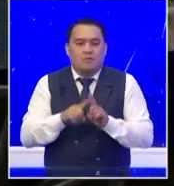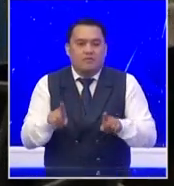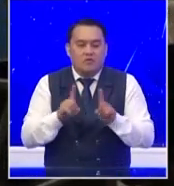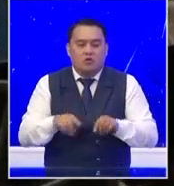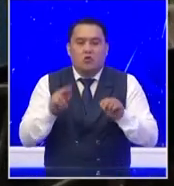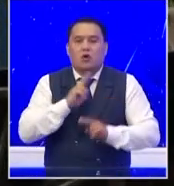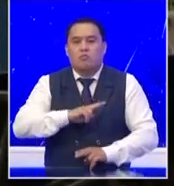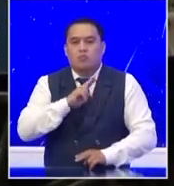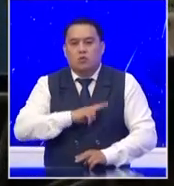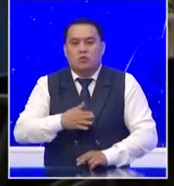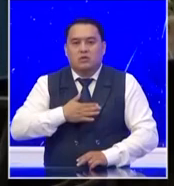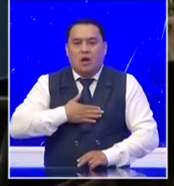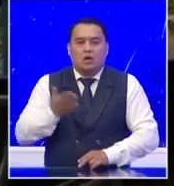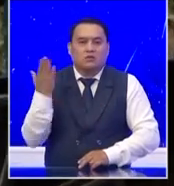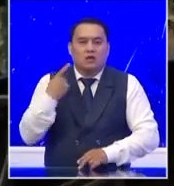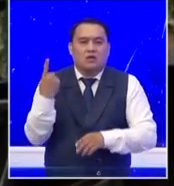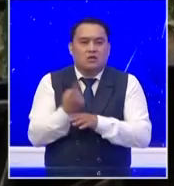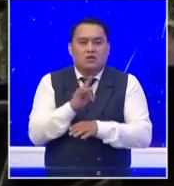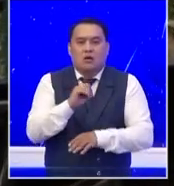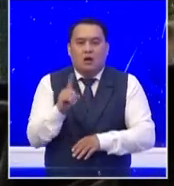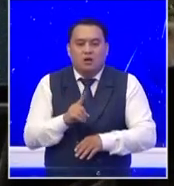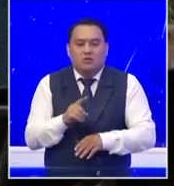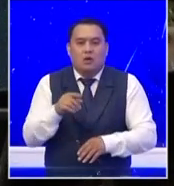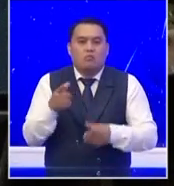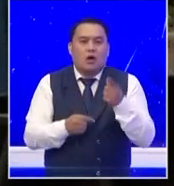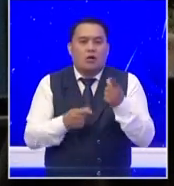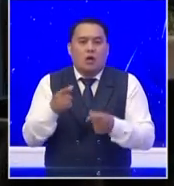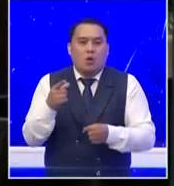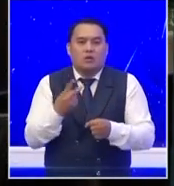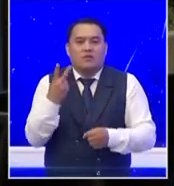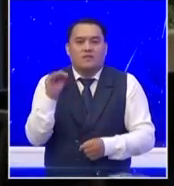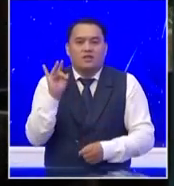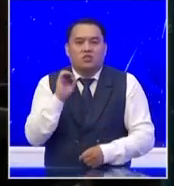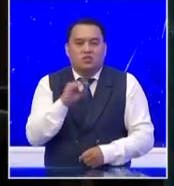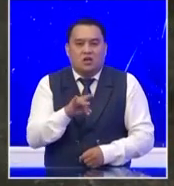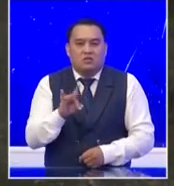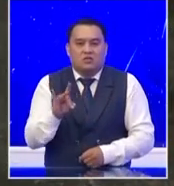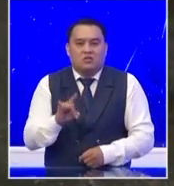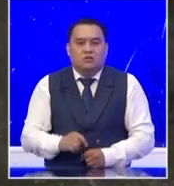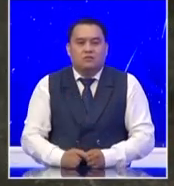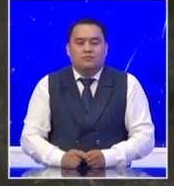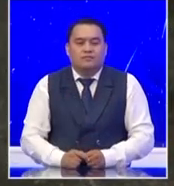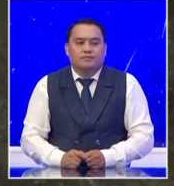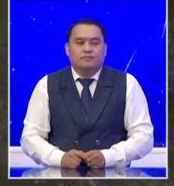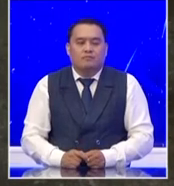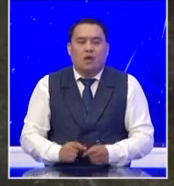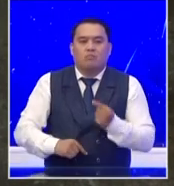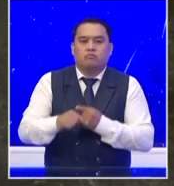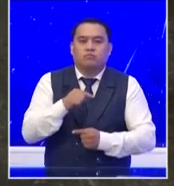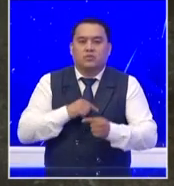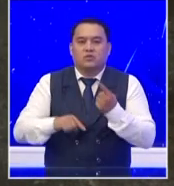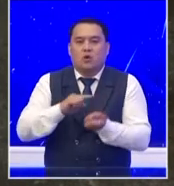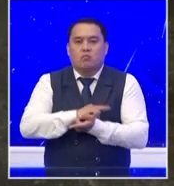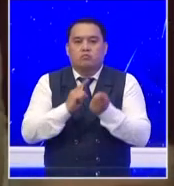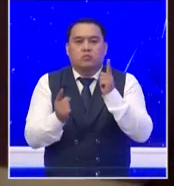могут работать. Наши предки за один раз взбалтывали молоко как минимум 2000 раз. Хобби в бизнес превратил и